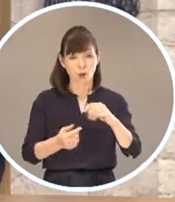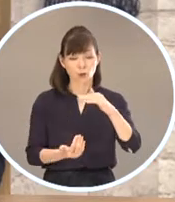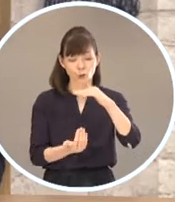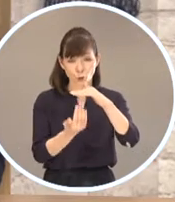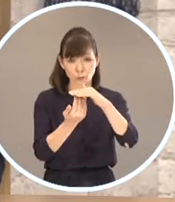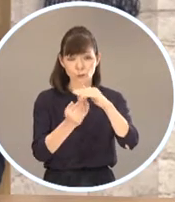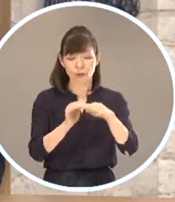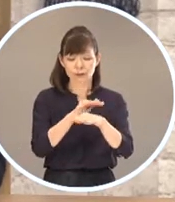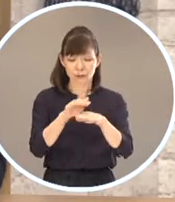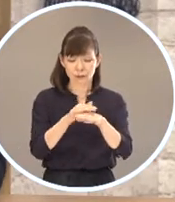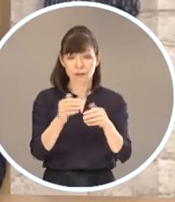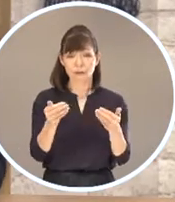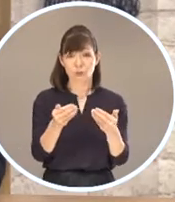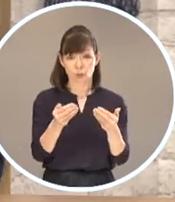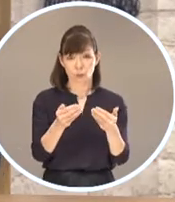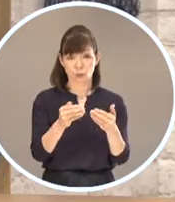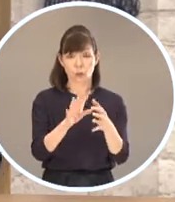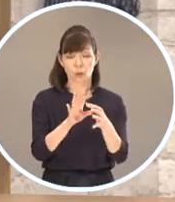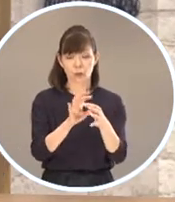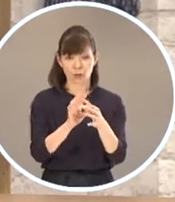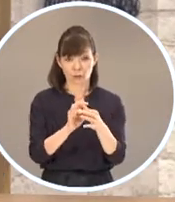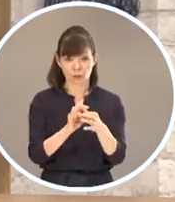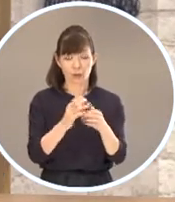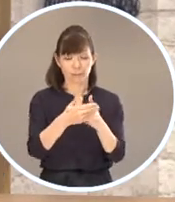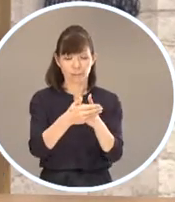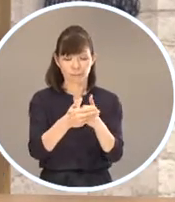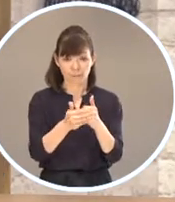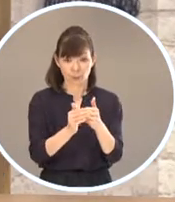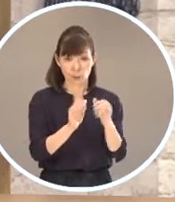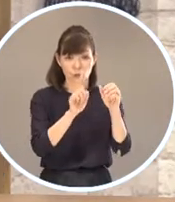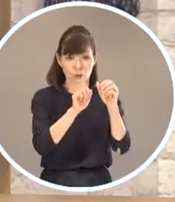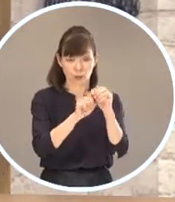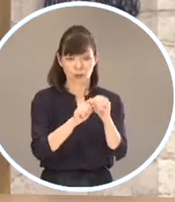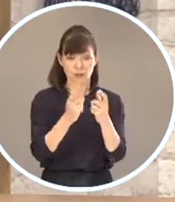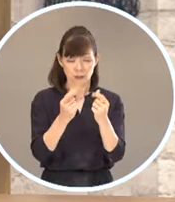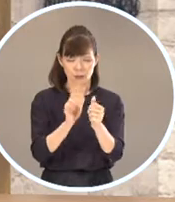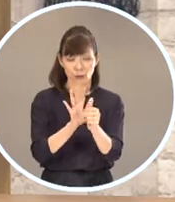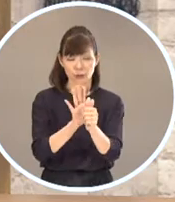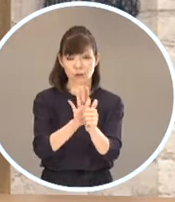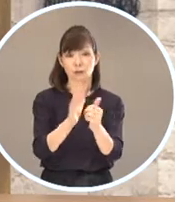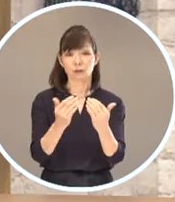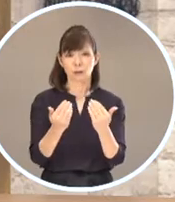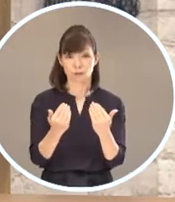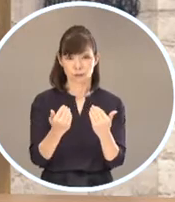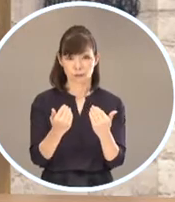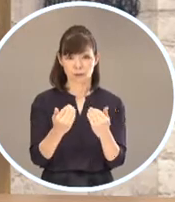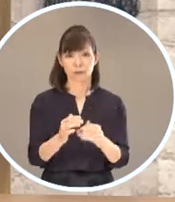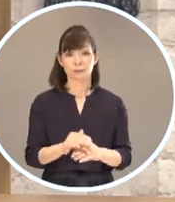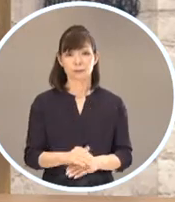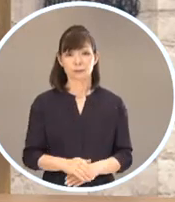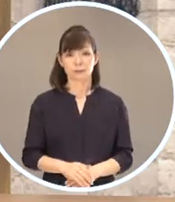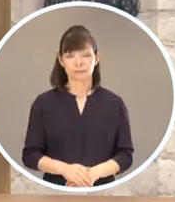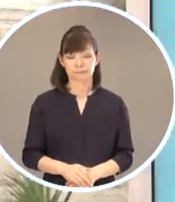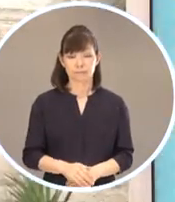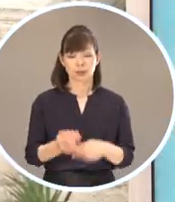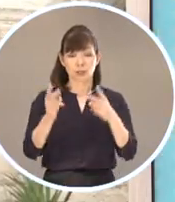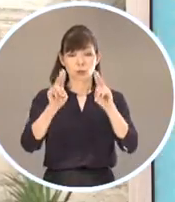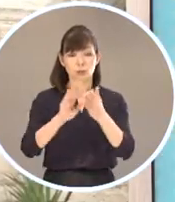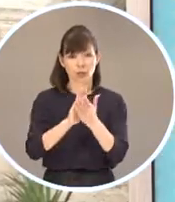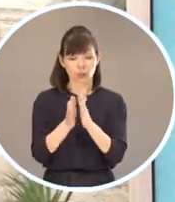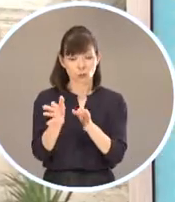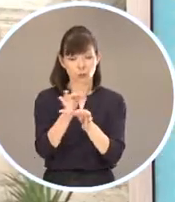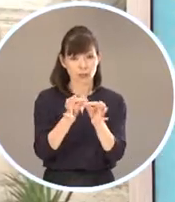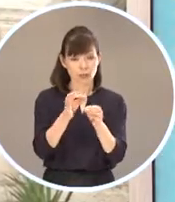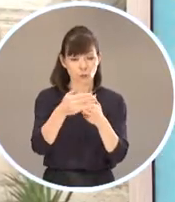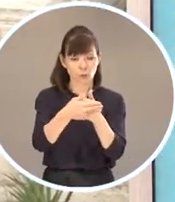な産業なだけにですね、やっぱりその地位をしっかり守っていけるように、しっかりした支援が必要になってくるということだと思います。 広島県の経済